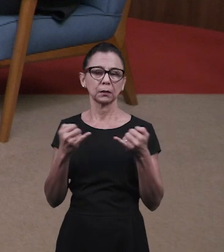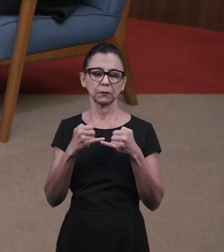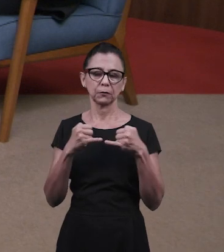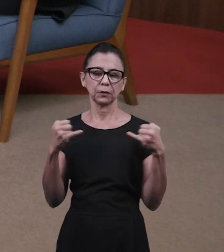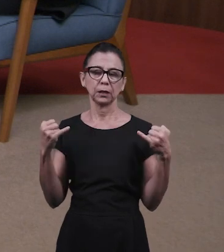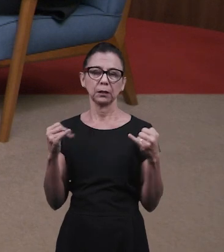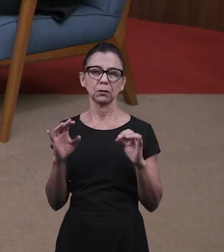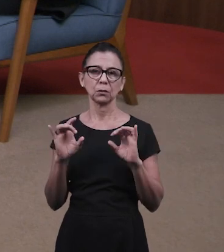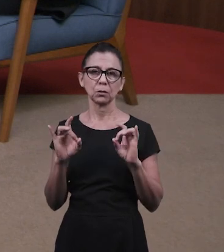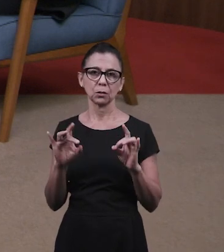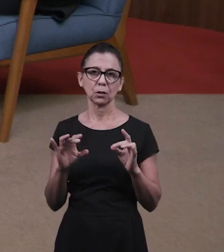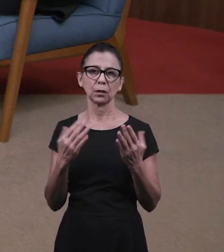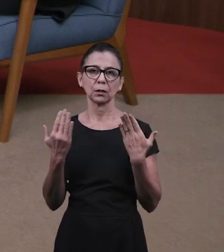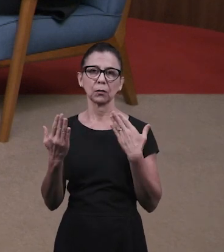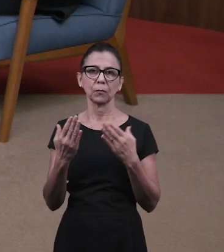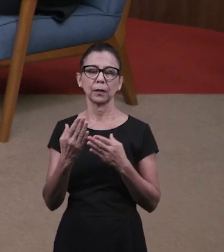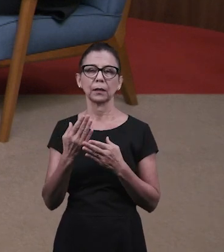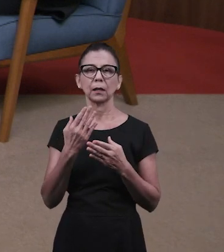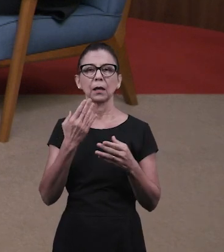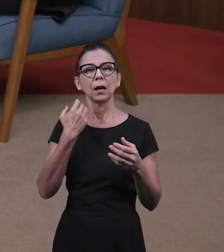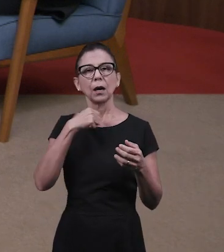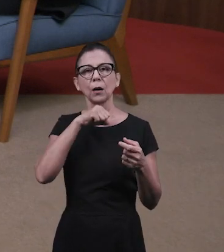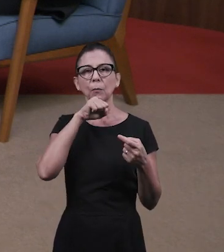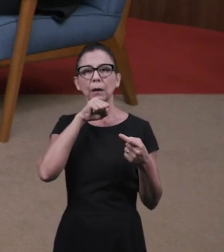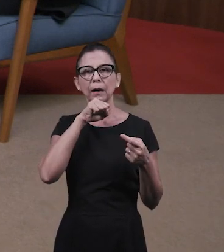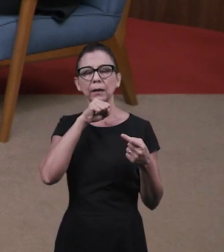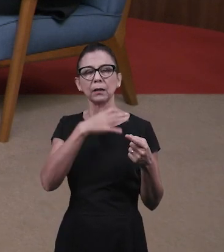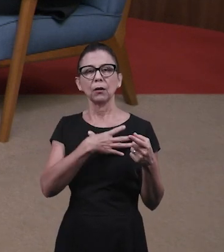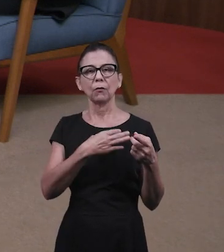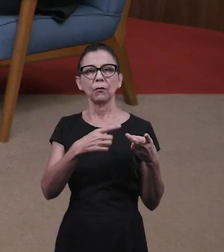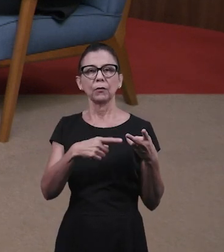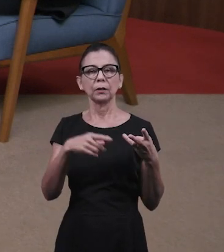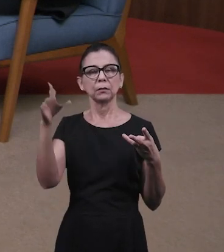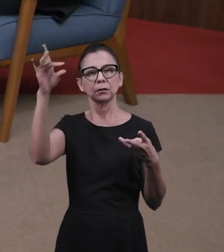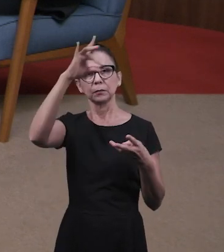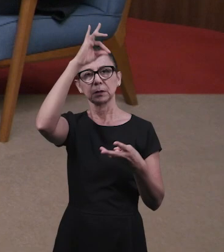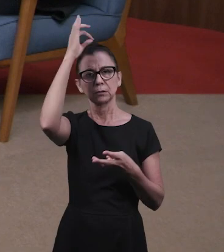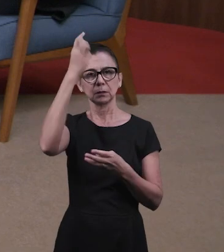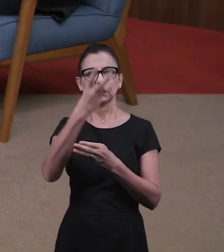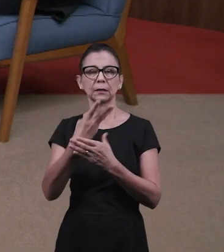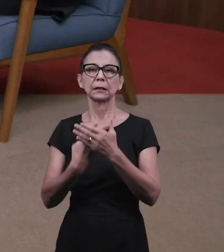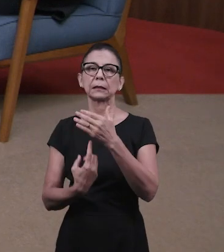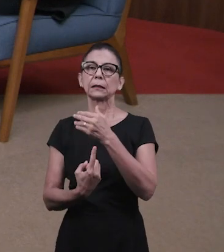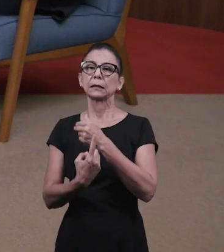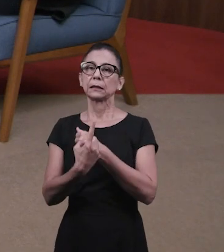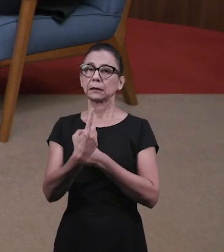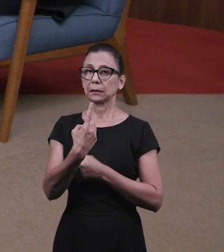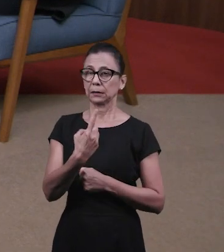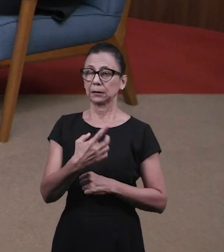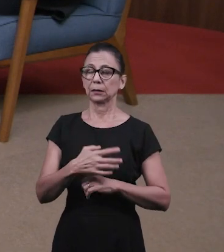c'est le ferment. Et je trouve opportun, Josias, quelqu'un qui nous assiste